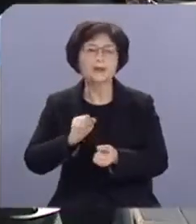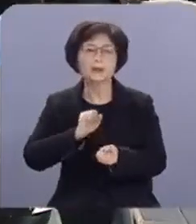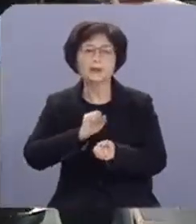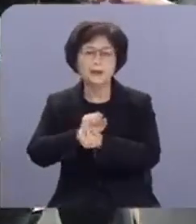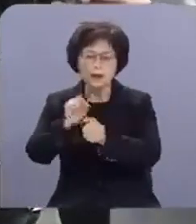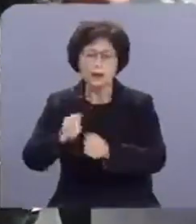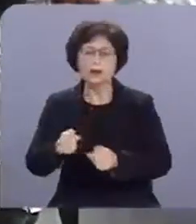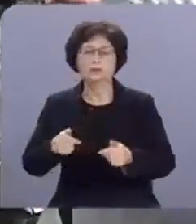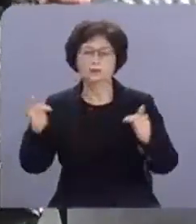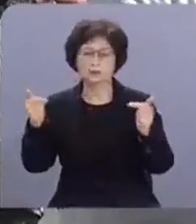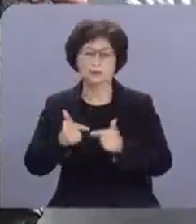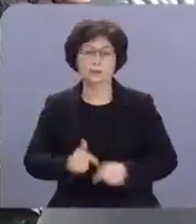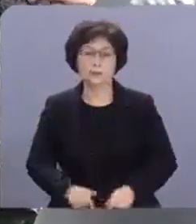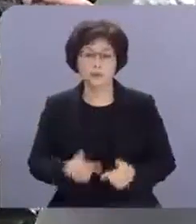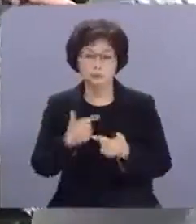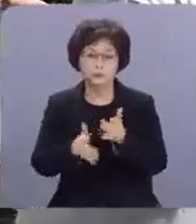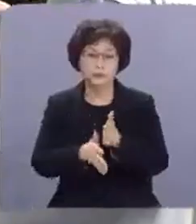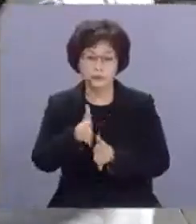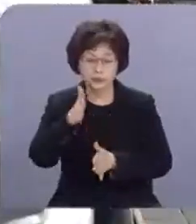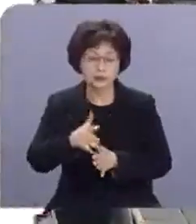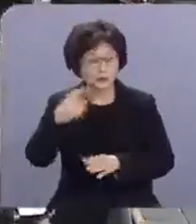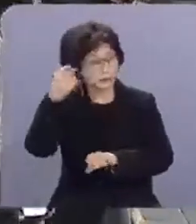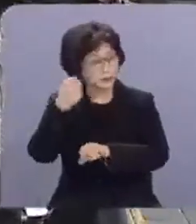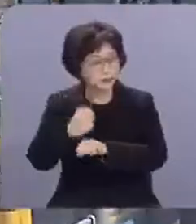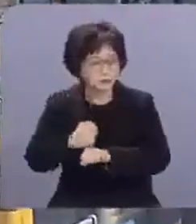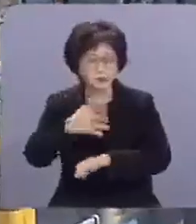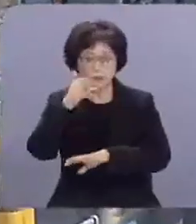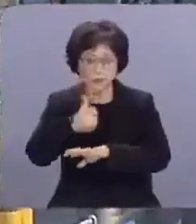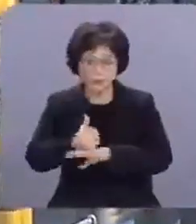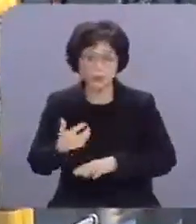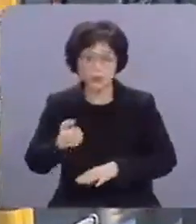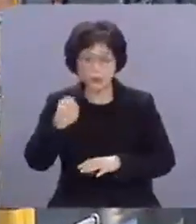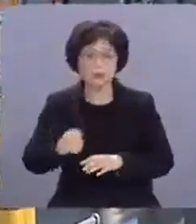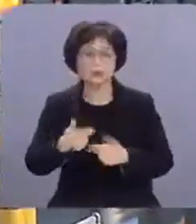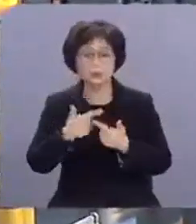형태이고. 부산시는 이번에 진행한 연구 용역 결과를